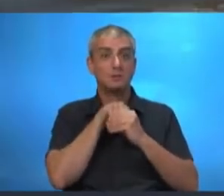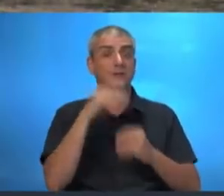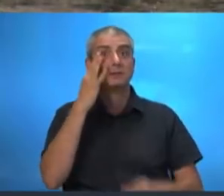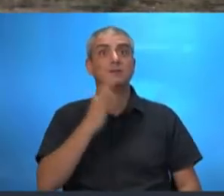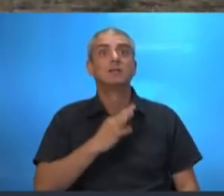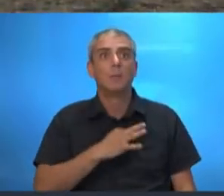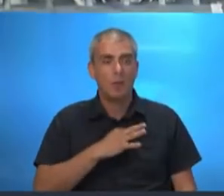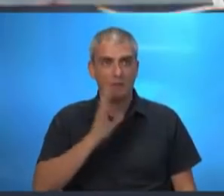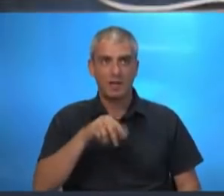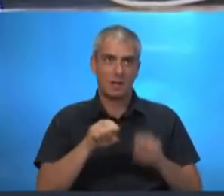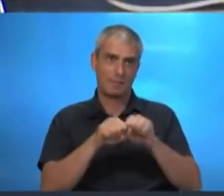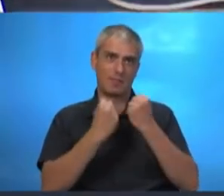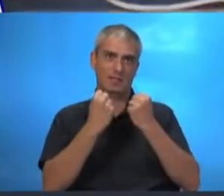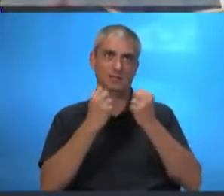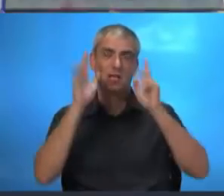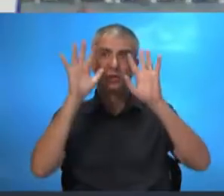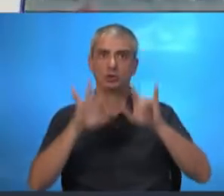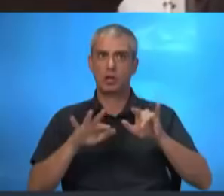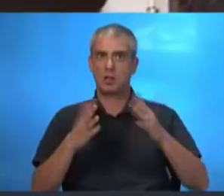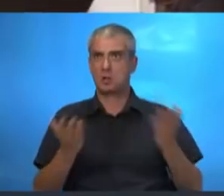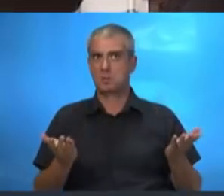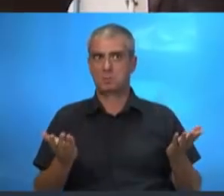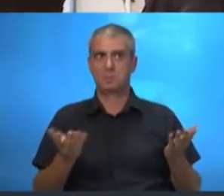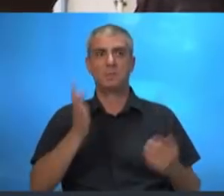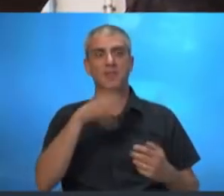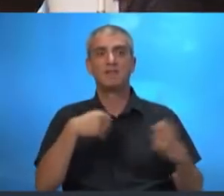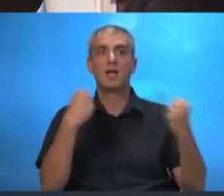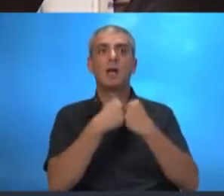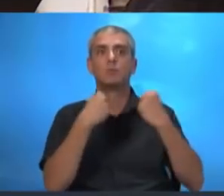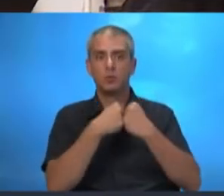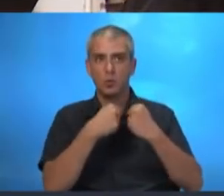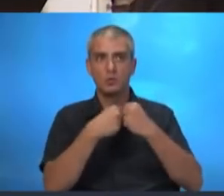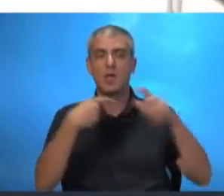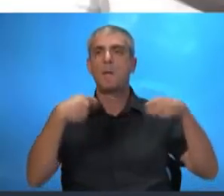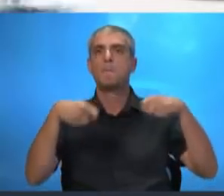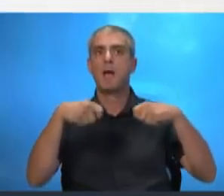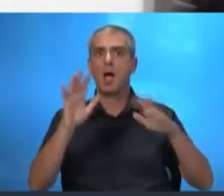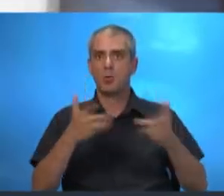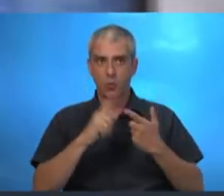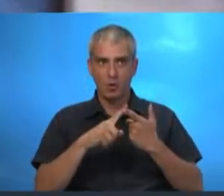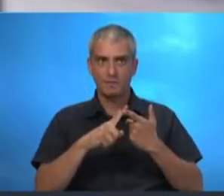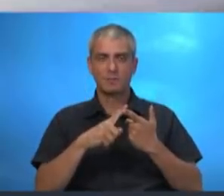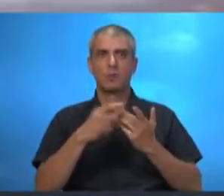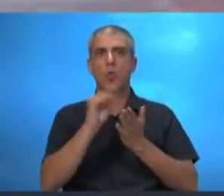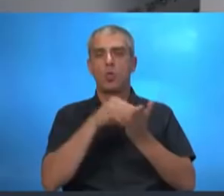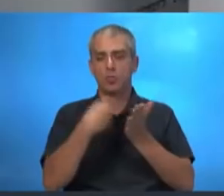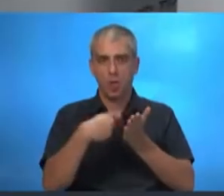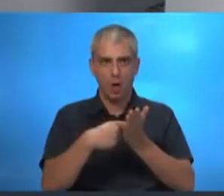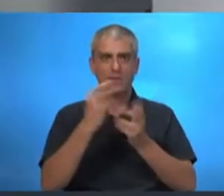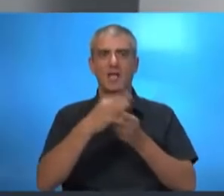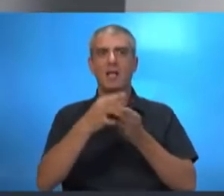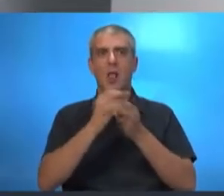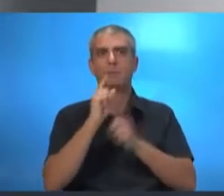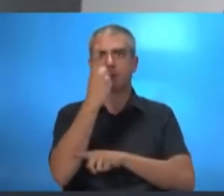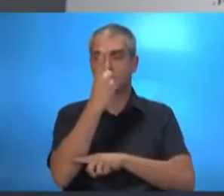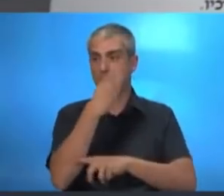גם נזקי שלג, לא פחות, וגם תאונות, טיפולי פחחות חופים, דוחות ועודף קילומטרים. על פי